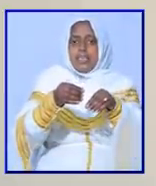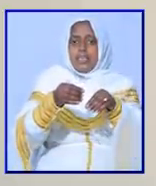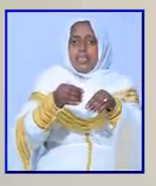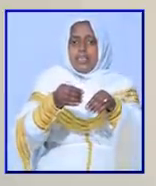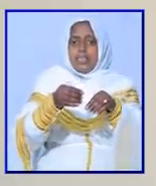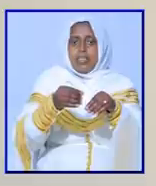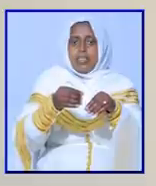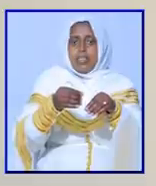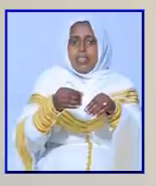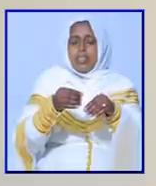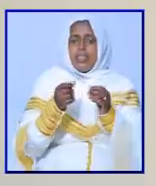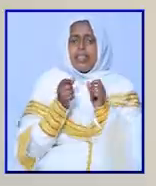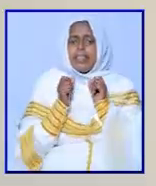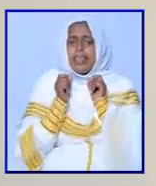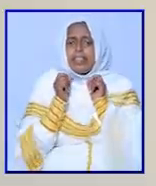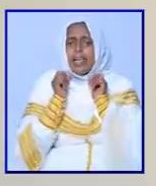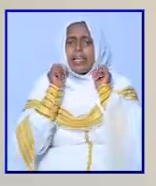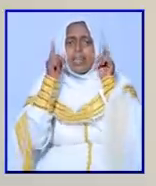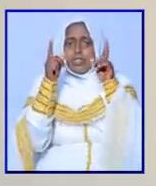እንቅስቃሴ